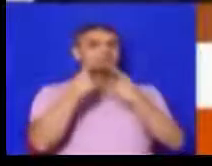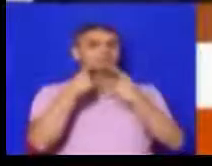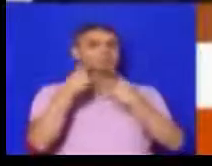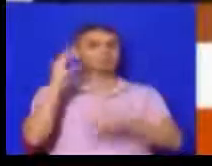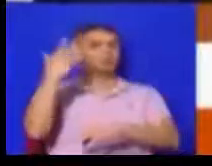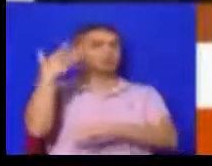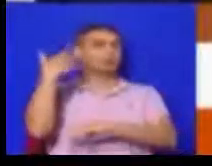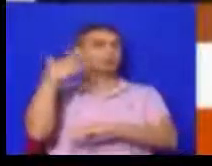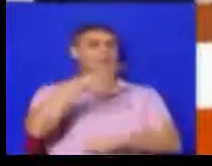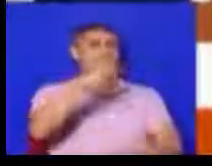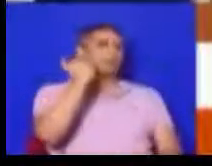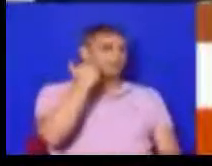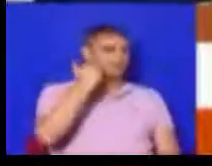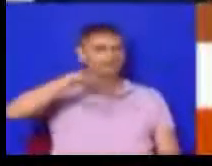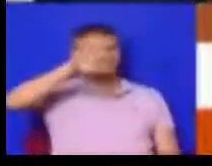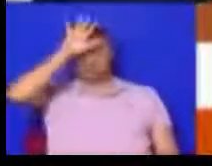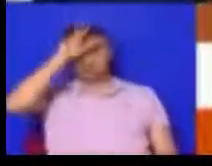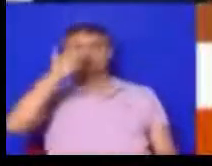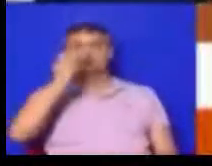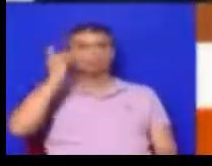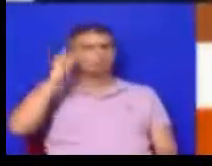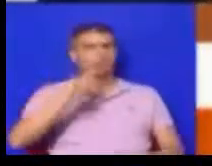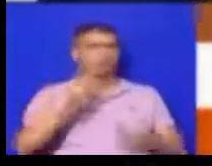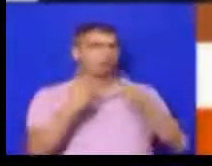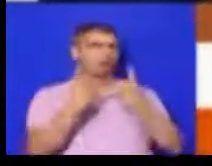האמריקאים לאיראני. 30 שנה זה לא קרה.